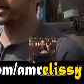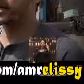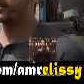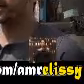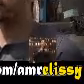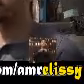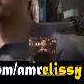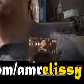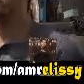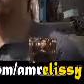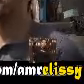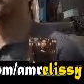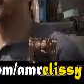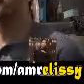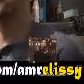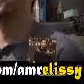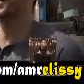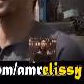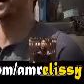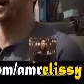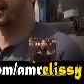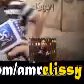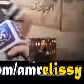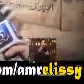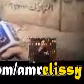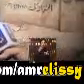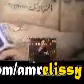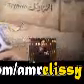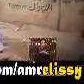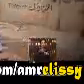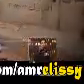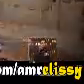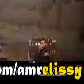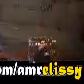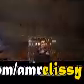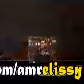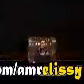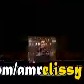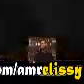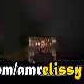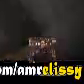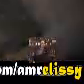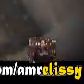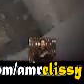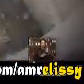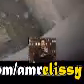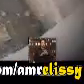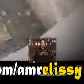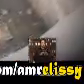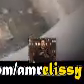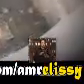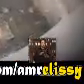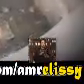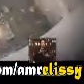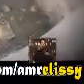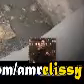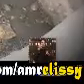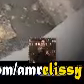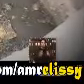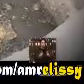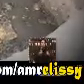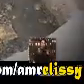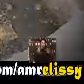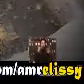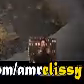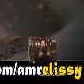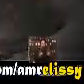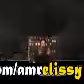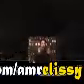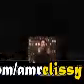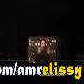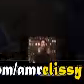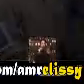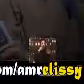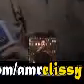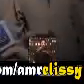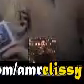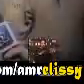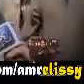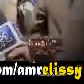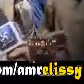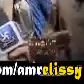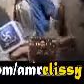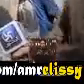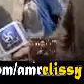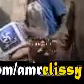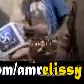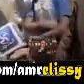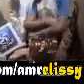إمكانيات رهيبة بس ما فيش حد شغال. الصرف الصحي عندنا هنا متضررين منه، على طول ضارب وعدوا المهندسين يا دوب يشيلوا